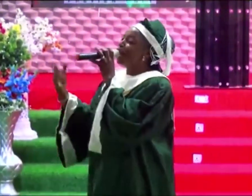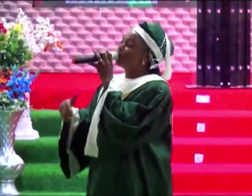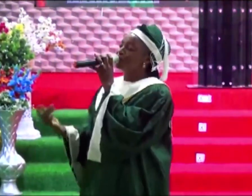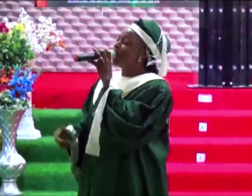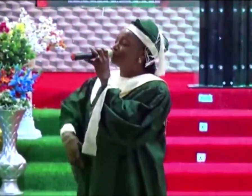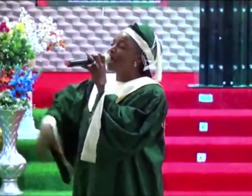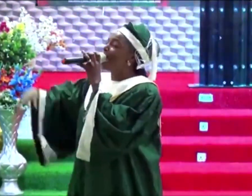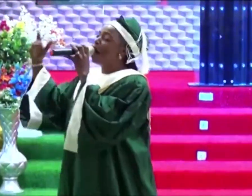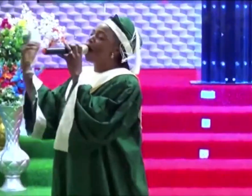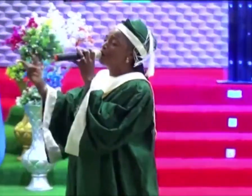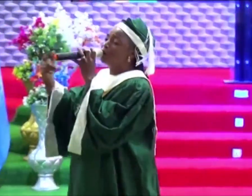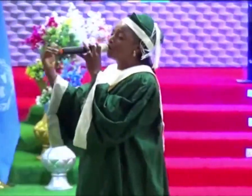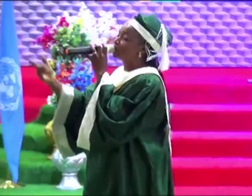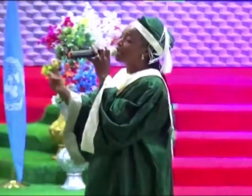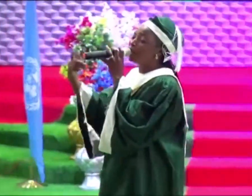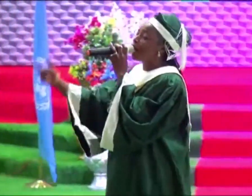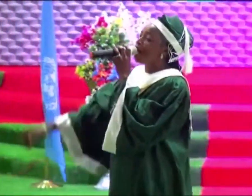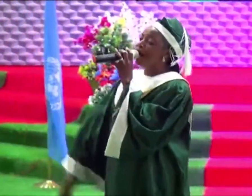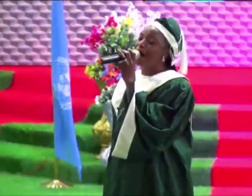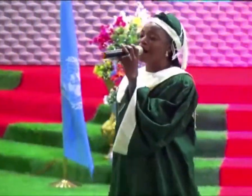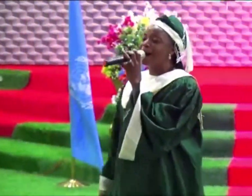Ayé ó ṣe pé ọrùn kò ṣe lọ.